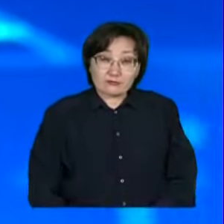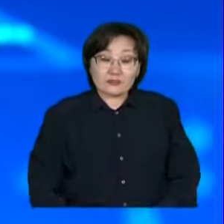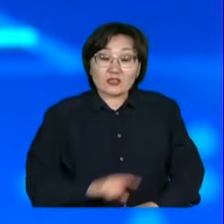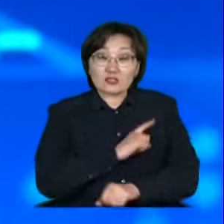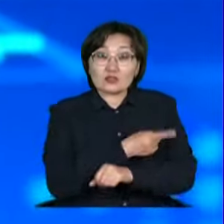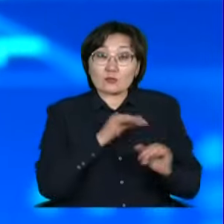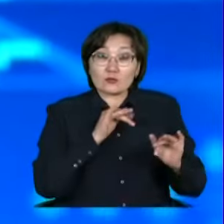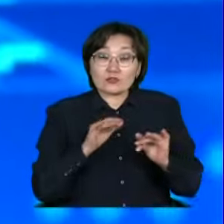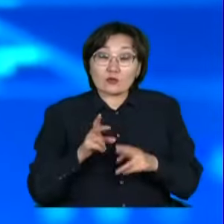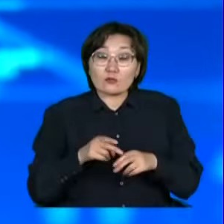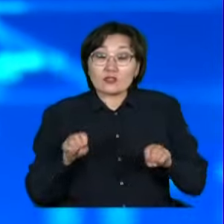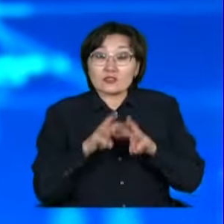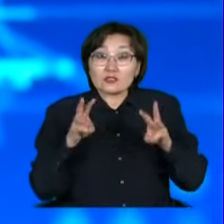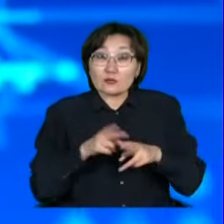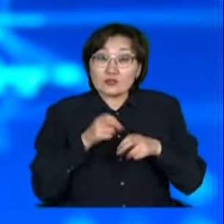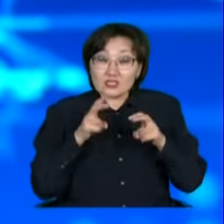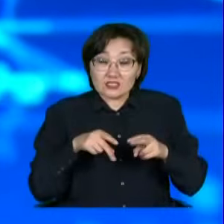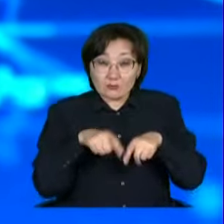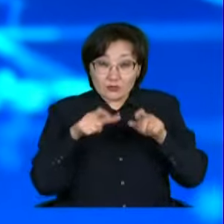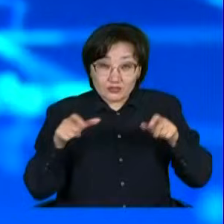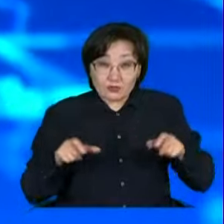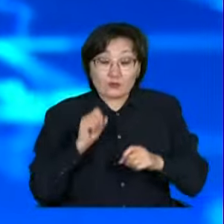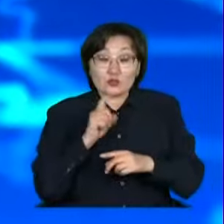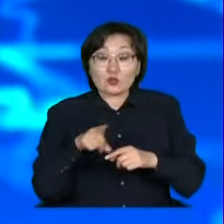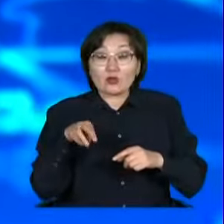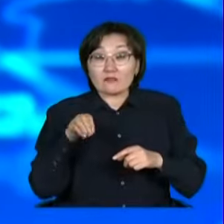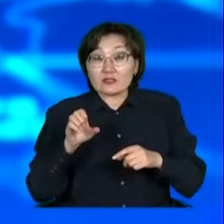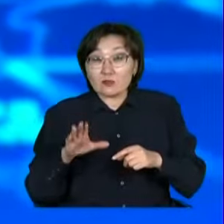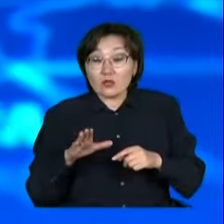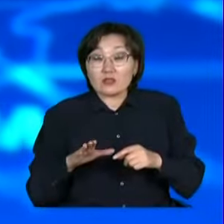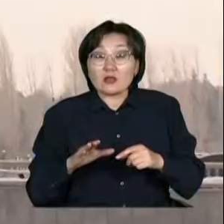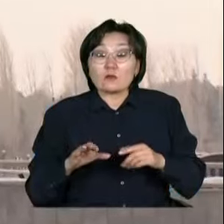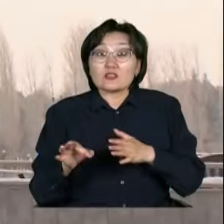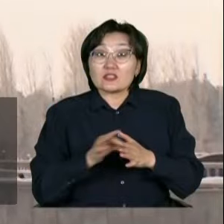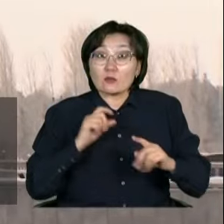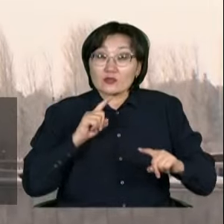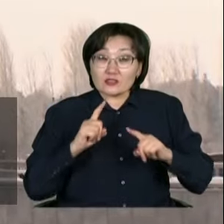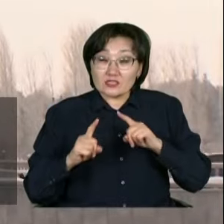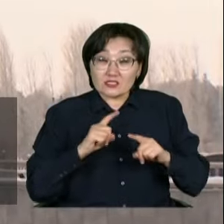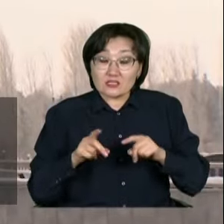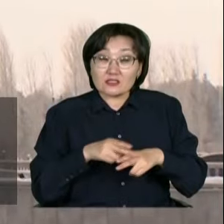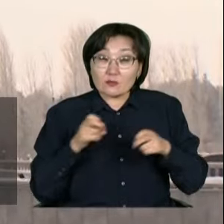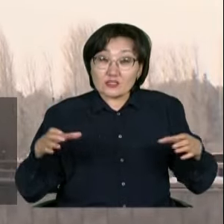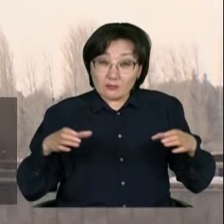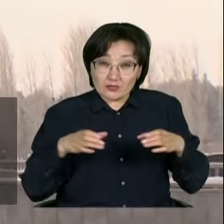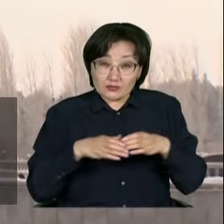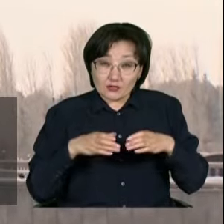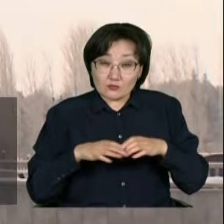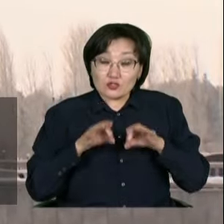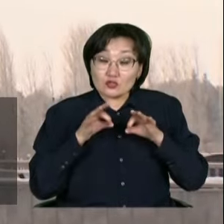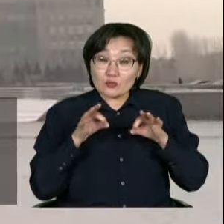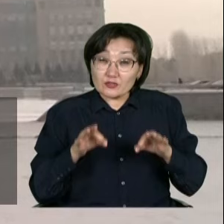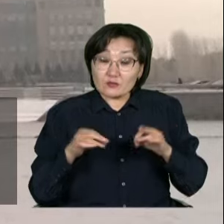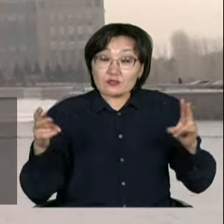Усилить меры по обеспечению безопасности казахстанцев поручил Касым-Жомарт Токаев на оперативном совещании Совета безопасности. Президент